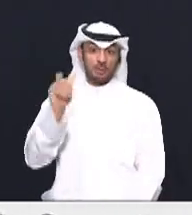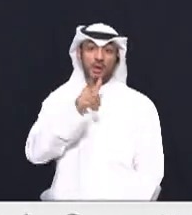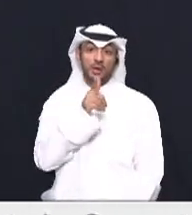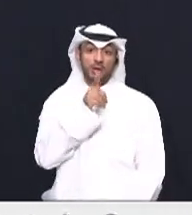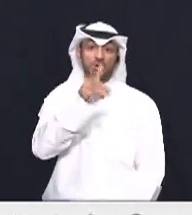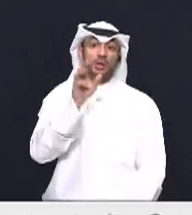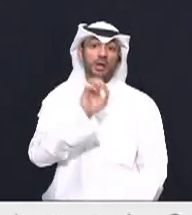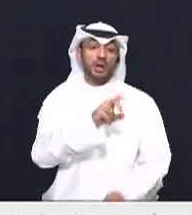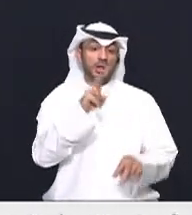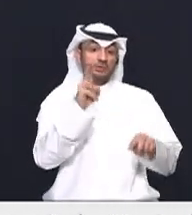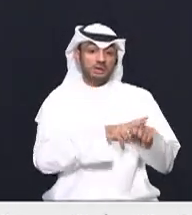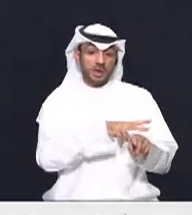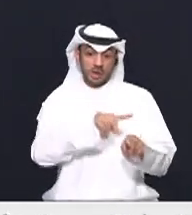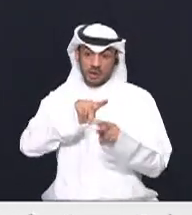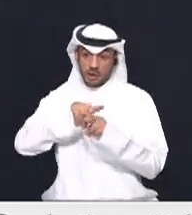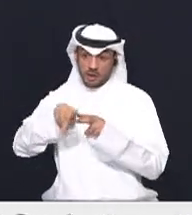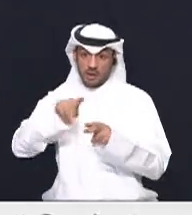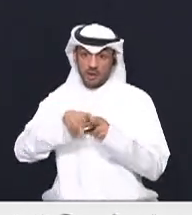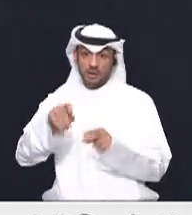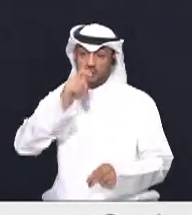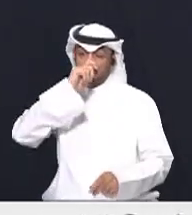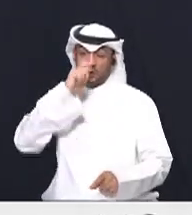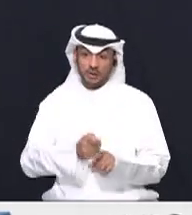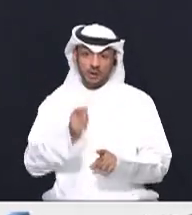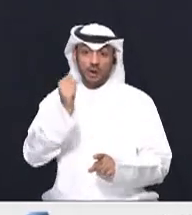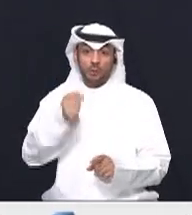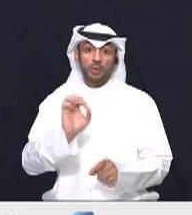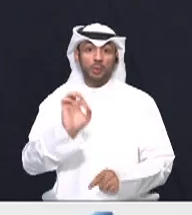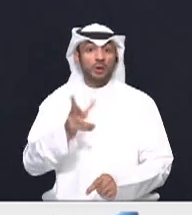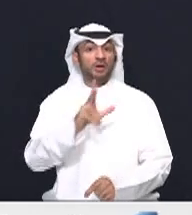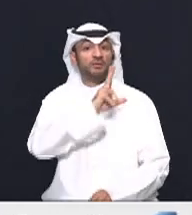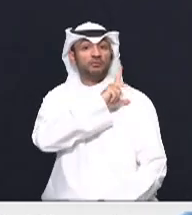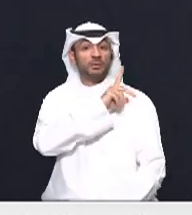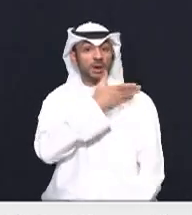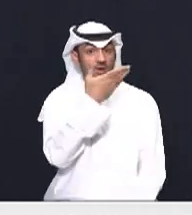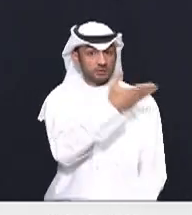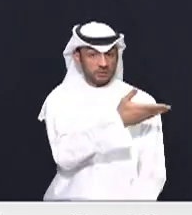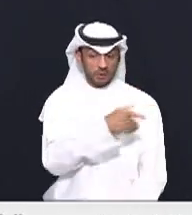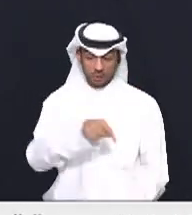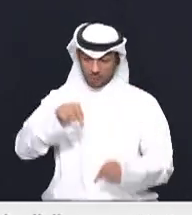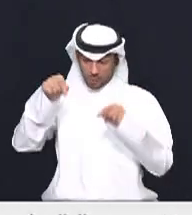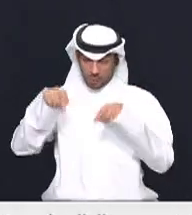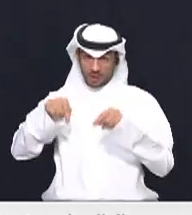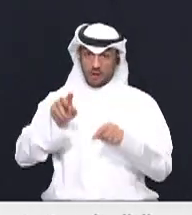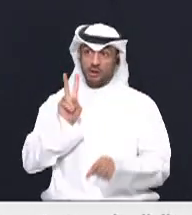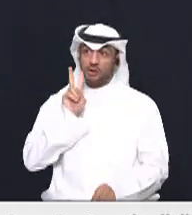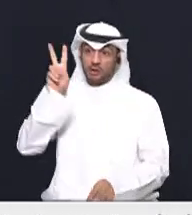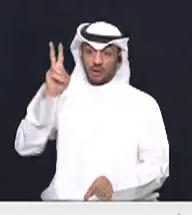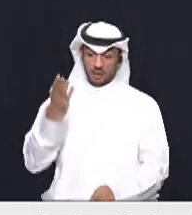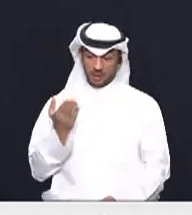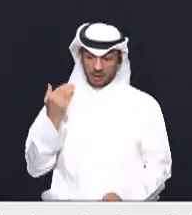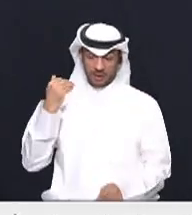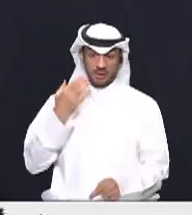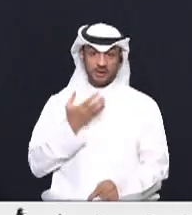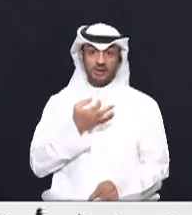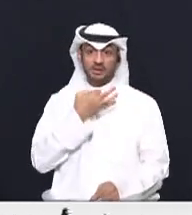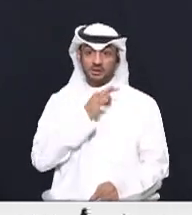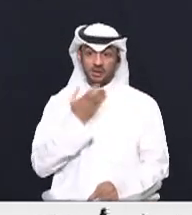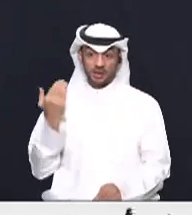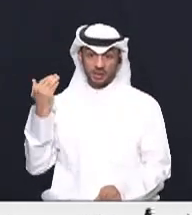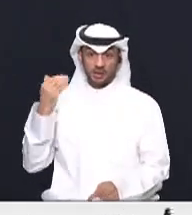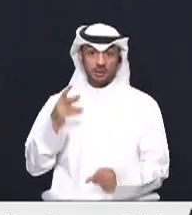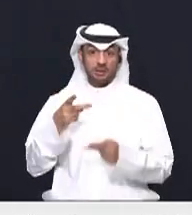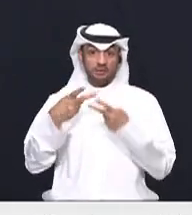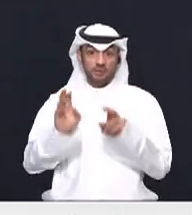الاعتداءات التي تقوم بها إسرائيل على الفلسطينيين، والآن يعني بدأت منذ أيام قليلة في لبنان